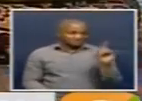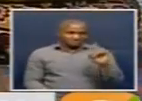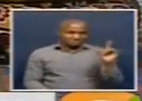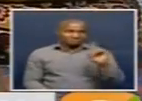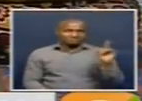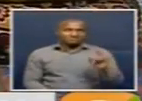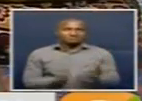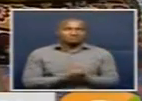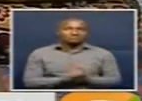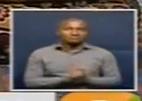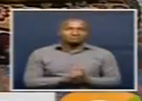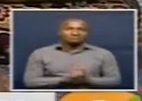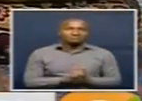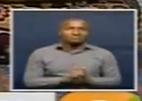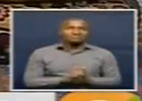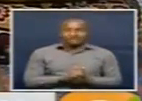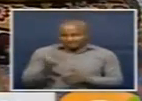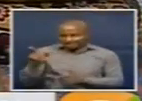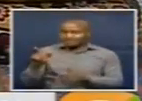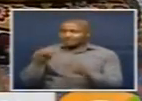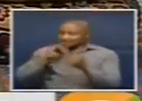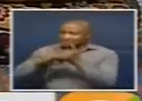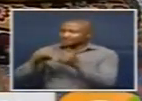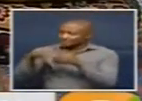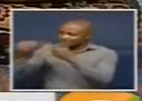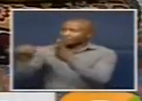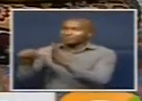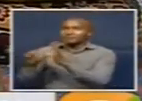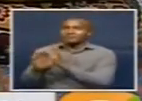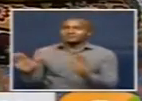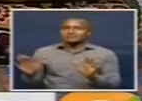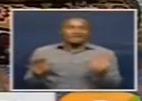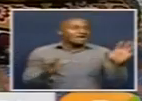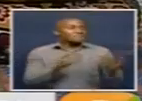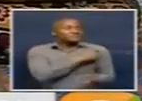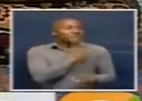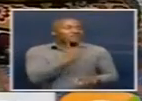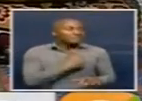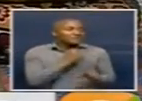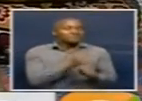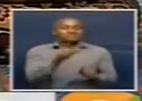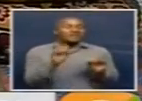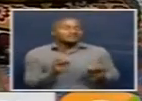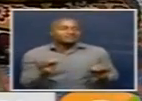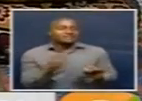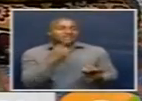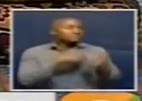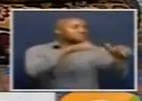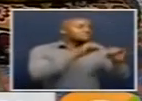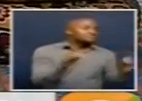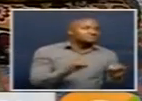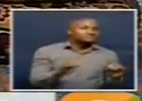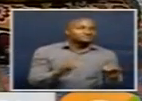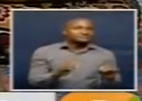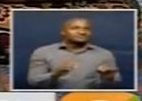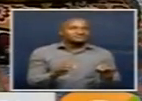wanaume wanasumbua. Eh? Ati? Wale wanaume zao ndo wanasumbua. Sasa kila kitu daktari aliniambia nisifanye hivi. Daktari aliniambia nisilime. Sasa mtoto anataka. Kama